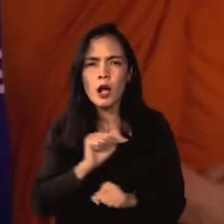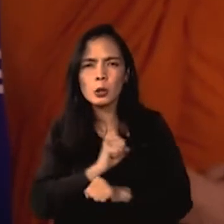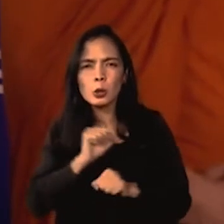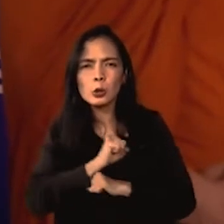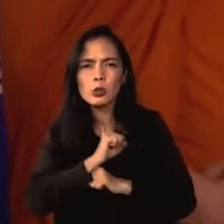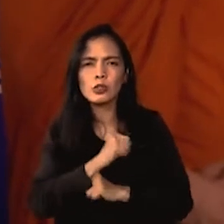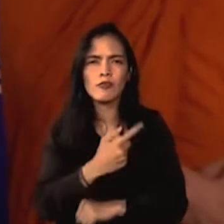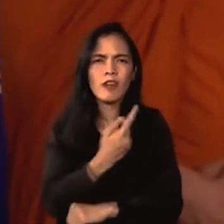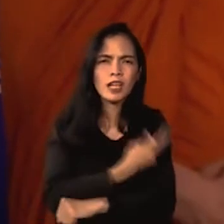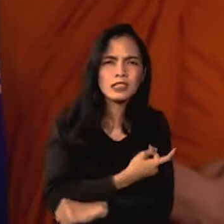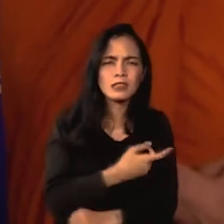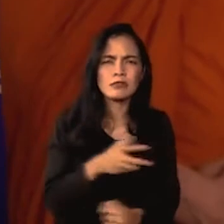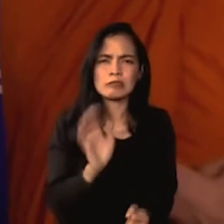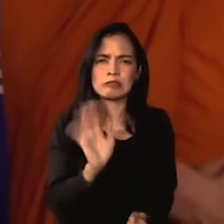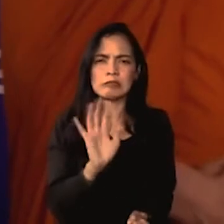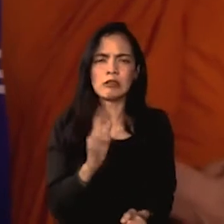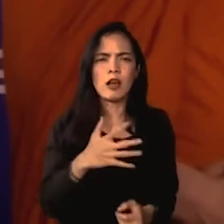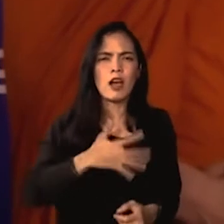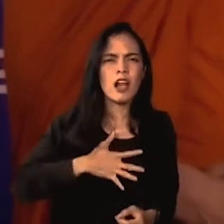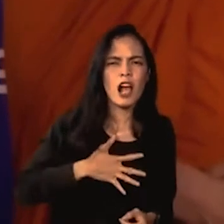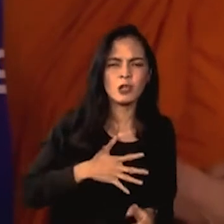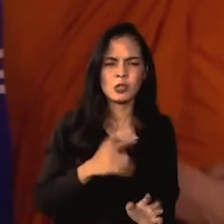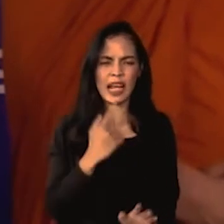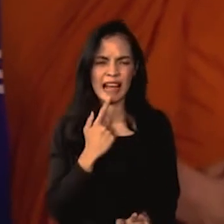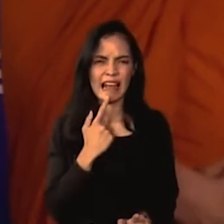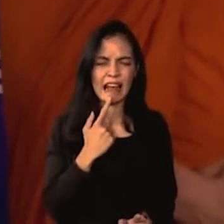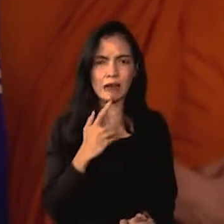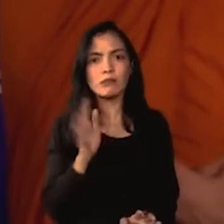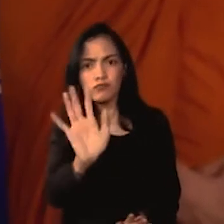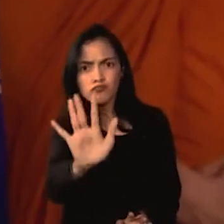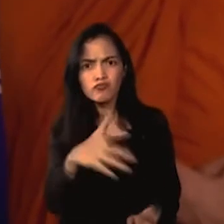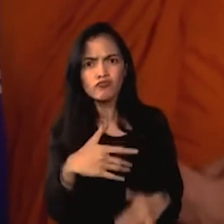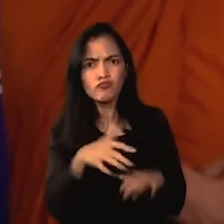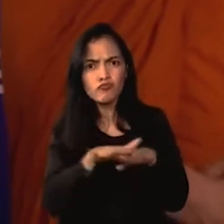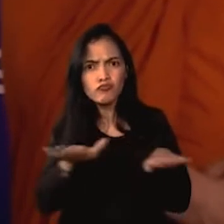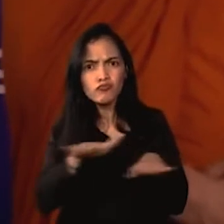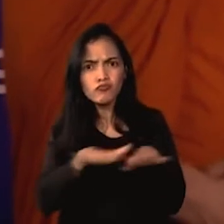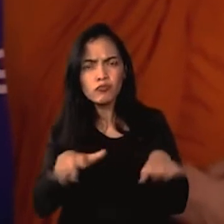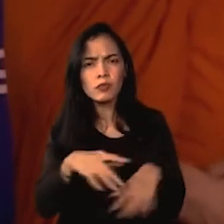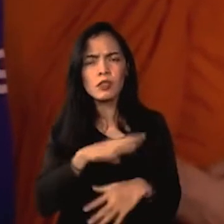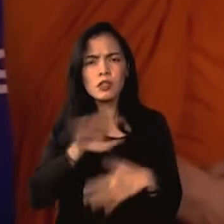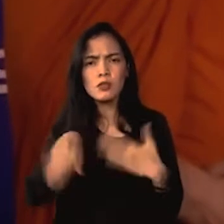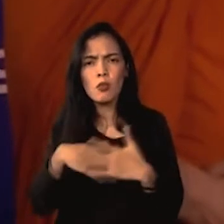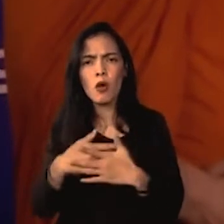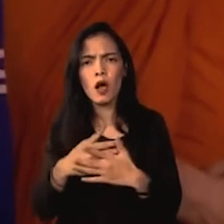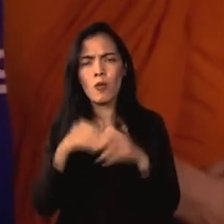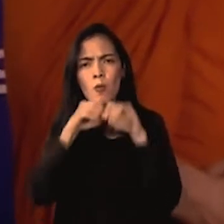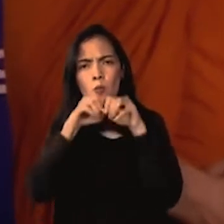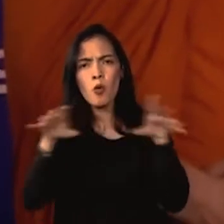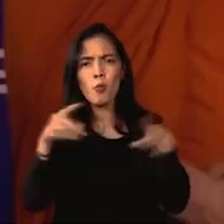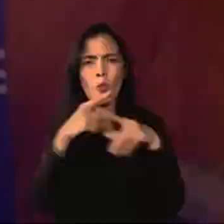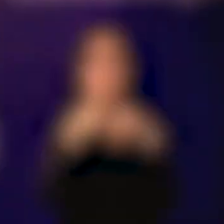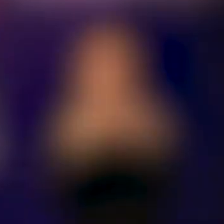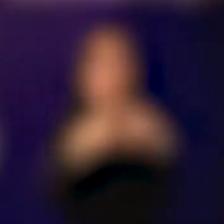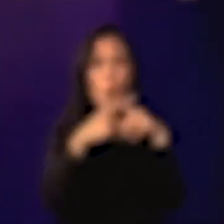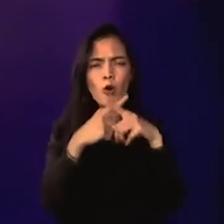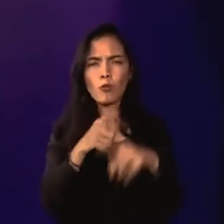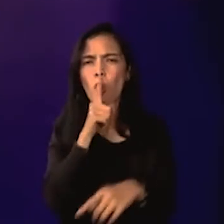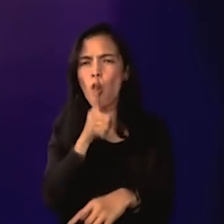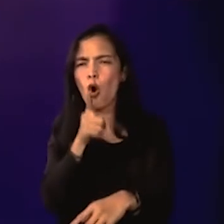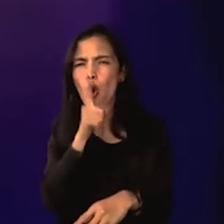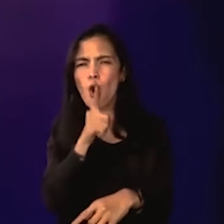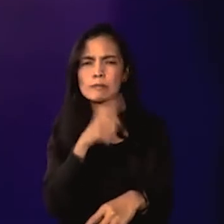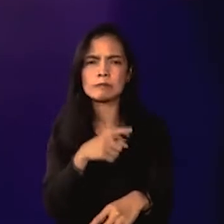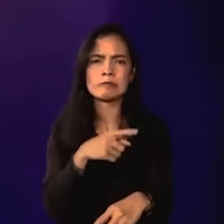untuk divaksin. Jangan pernah ragu untuk divaksin. Semua berita-berita hoax, semua berita-berita